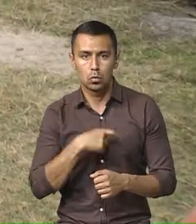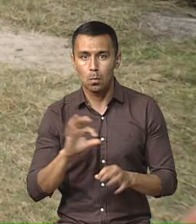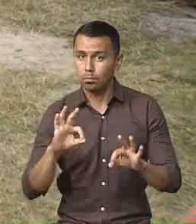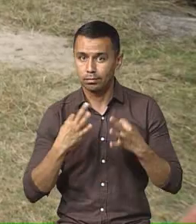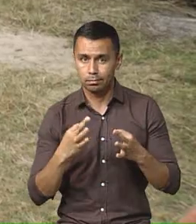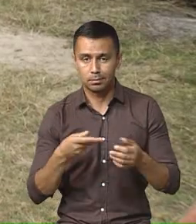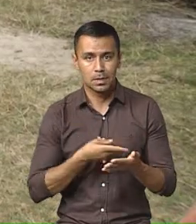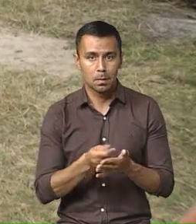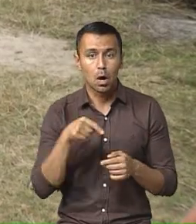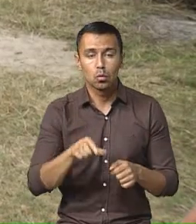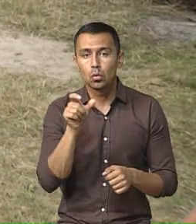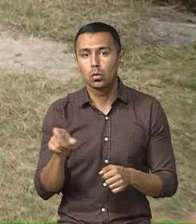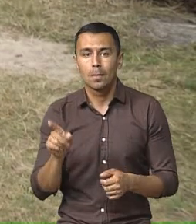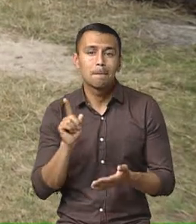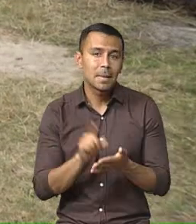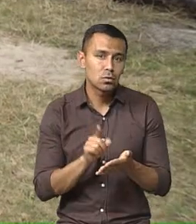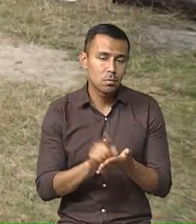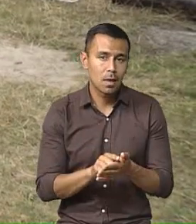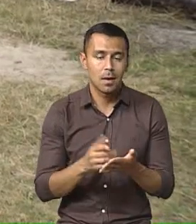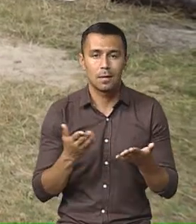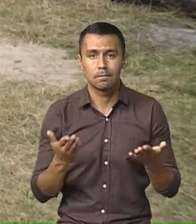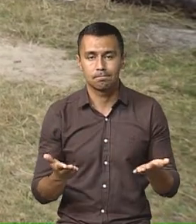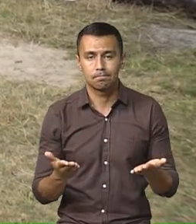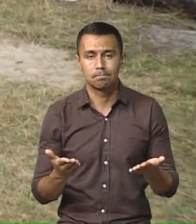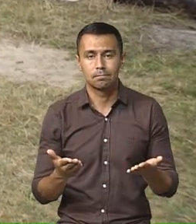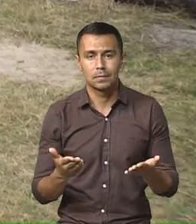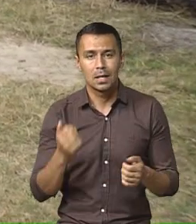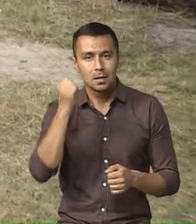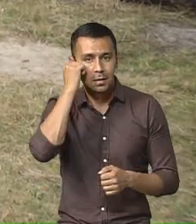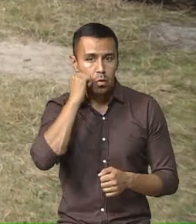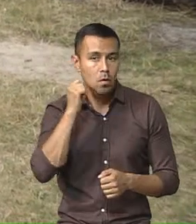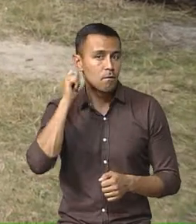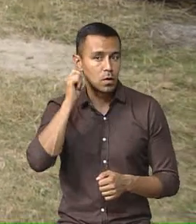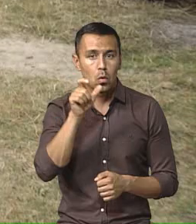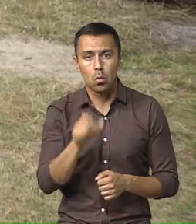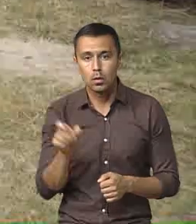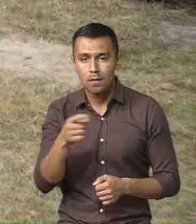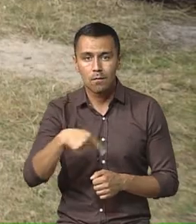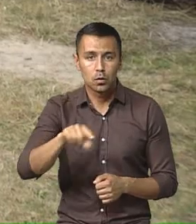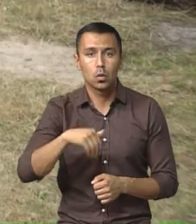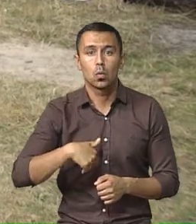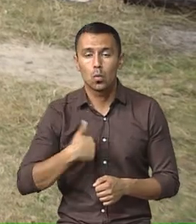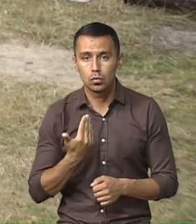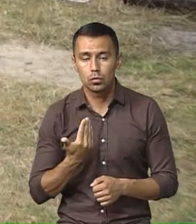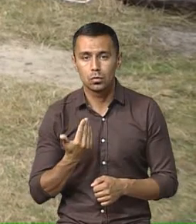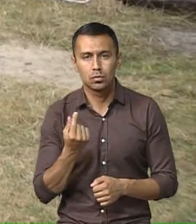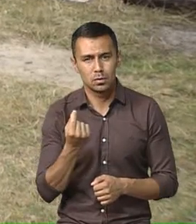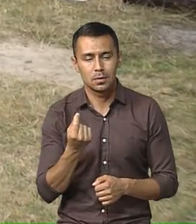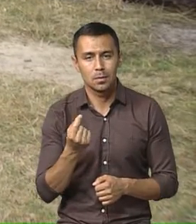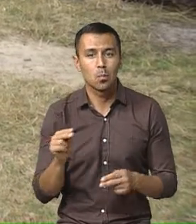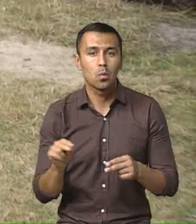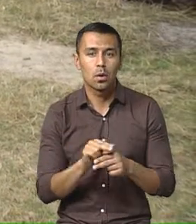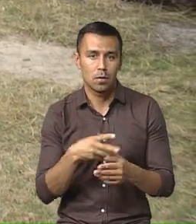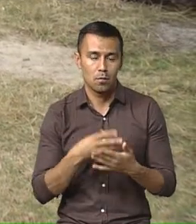заплатити. А тут люди, які пенсіонери, от, похилого віку люди, і вони хочуть трошки полічити